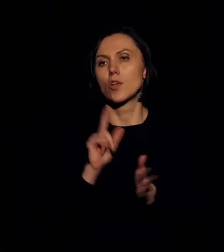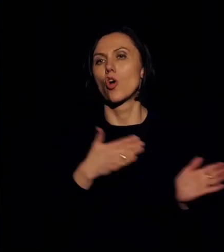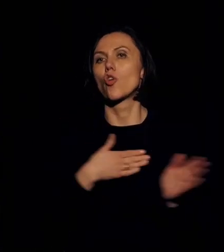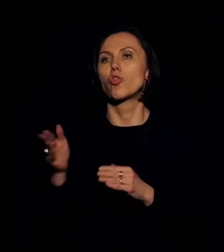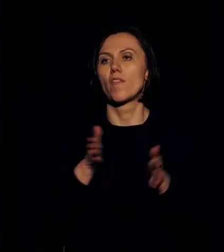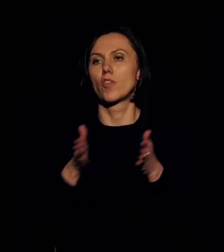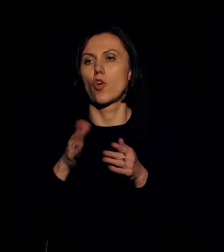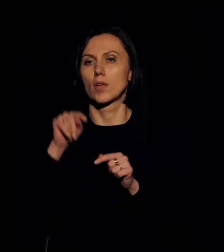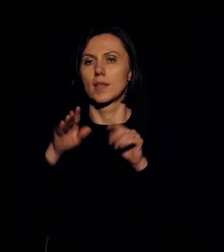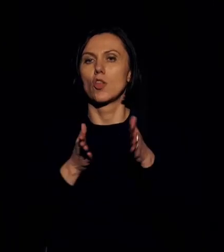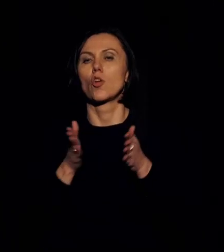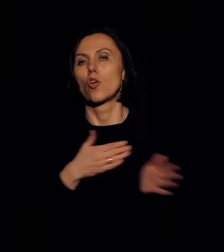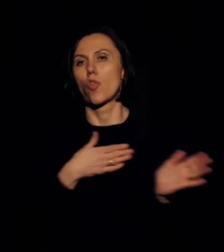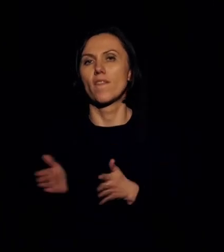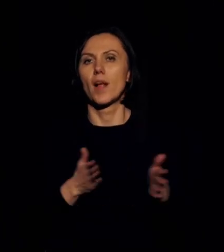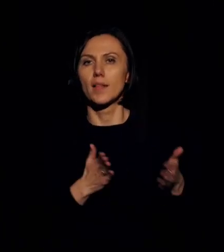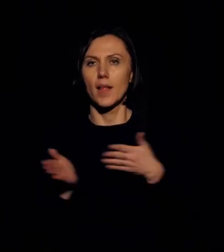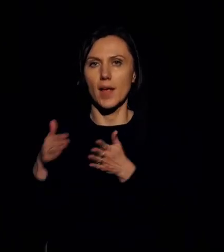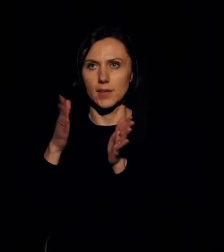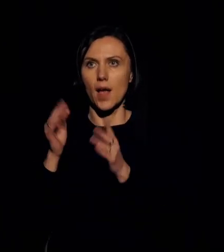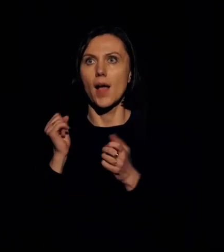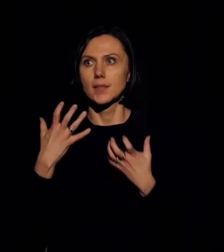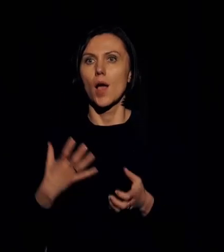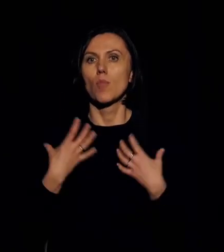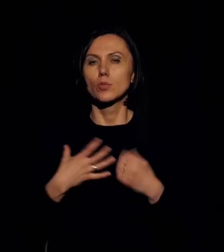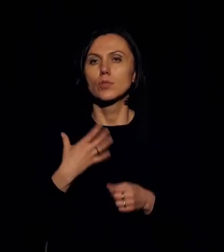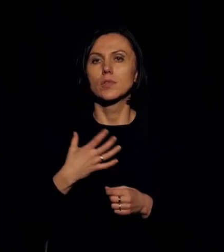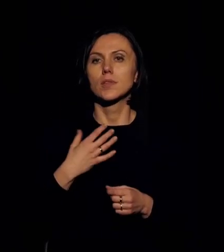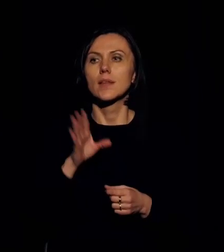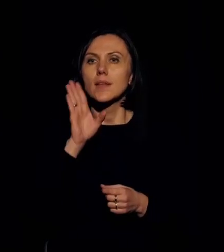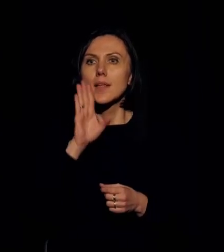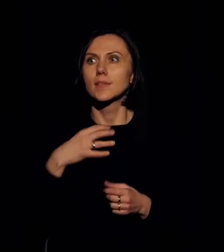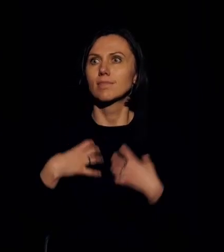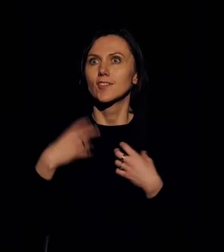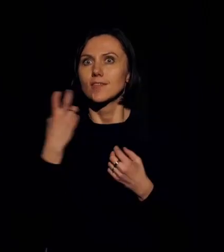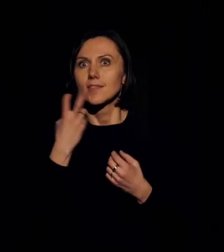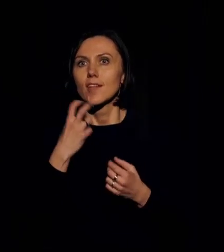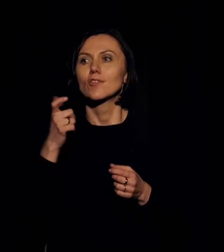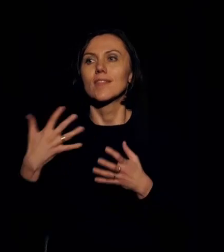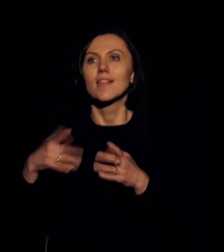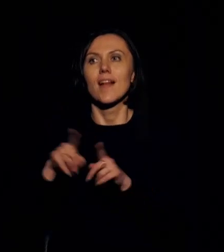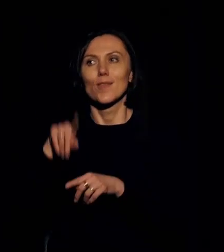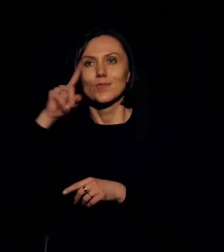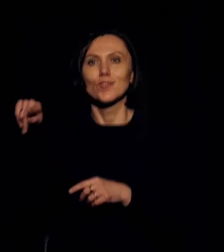uprzęży, gotowych tras, a chcą poczuć tę samą adrenalinę, która towarzyszy wspinaczom.